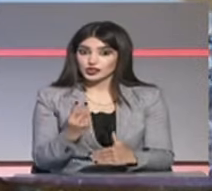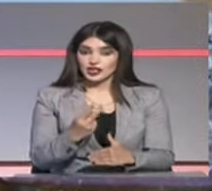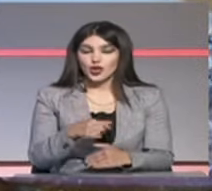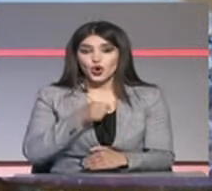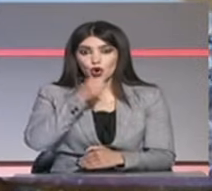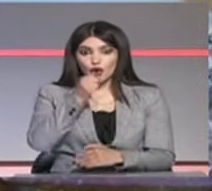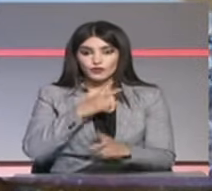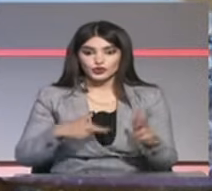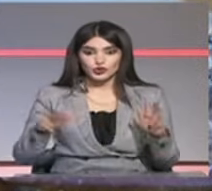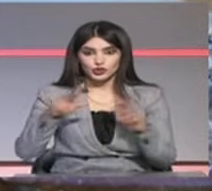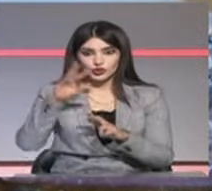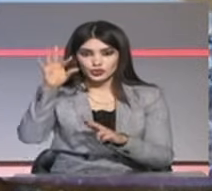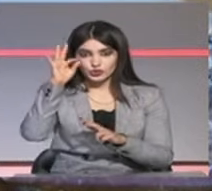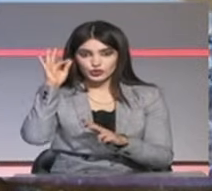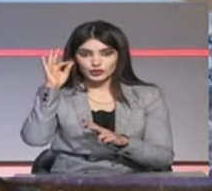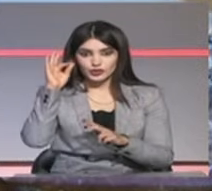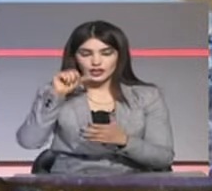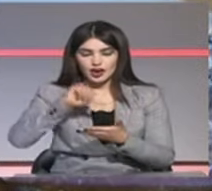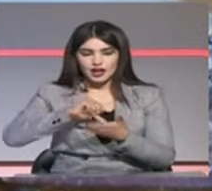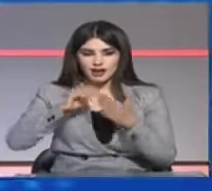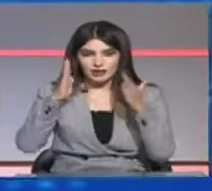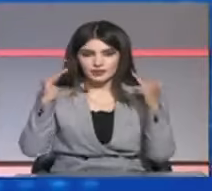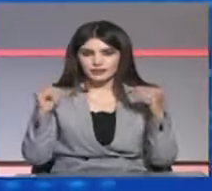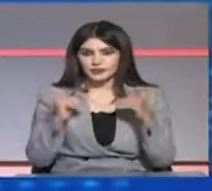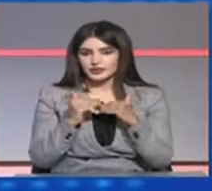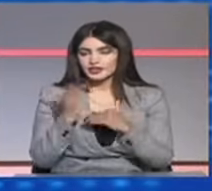الحاج التلفزه الوطنيه القاهره